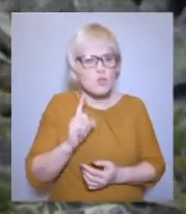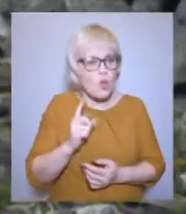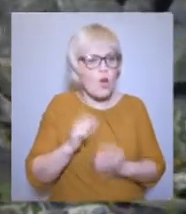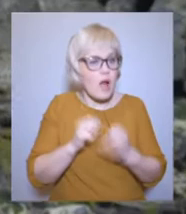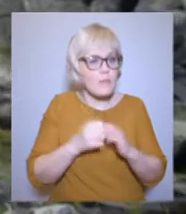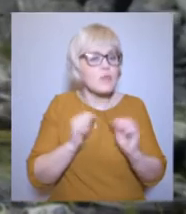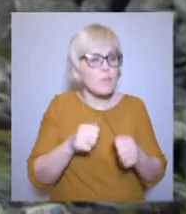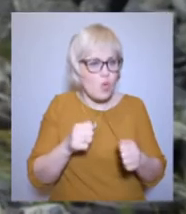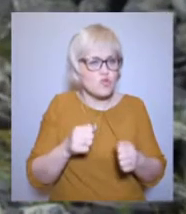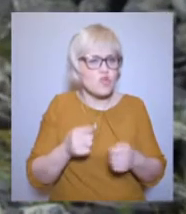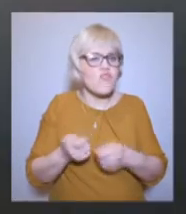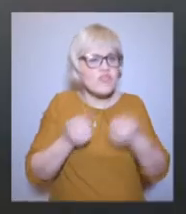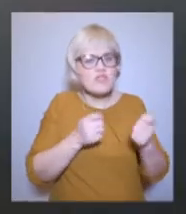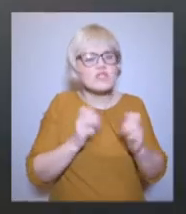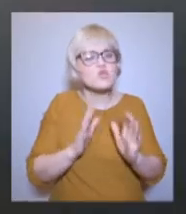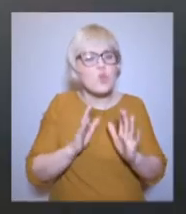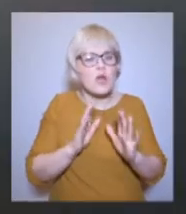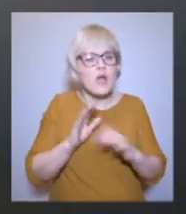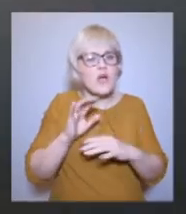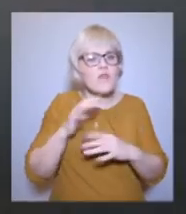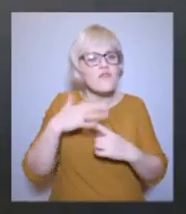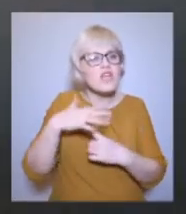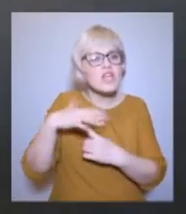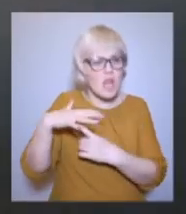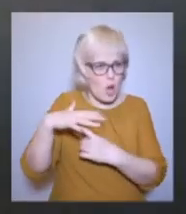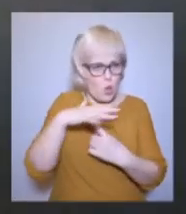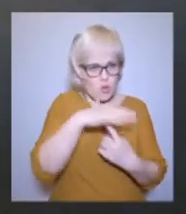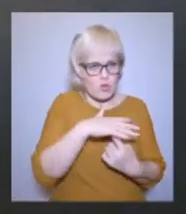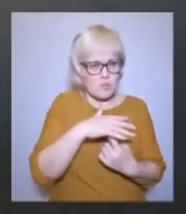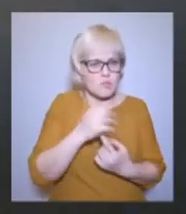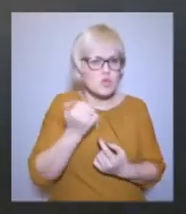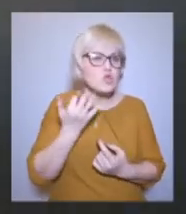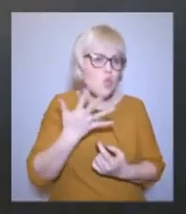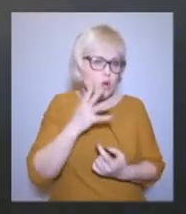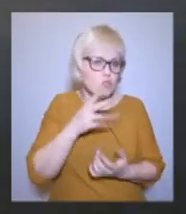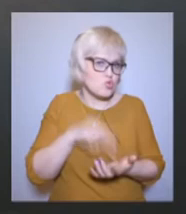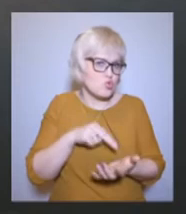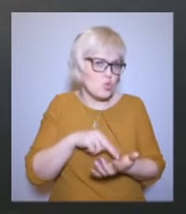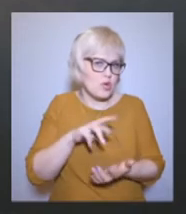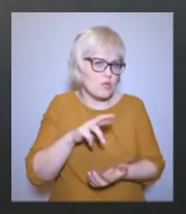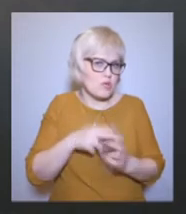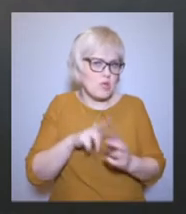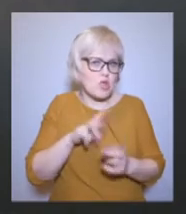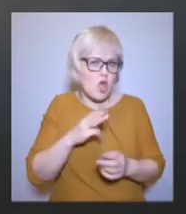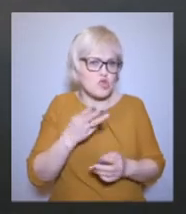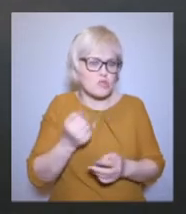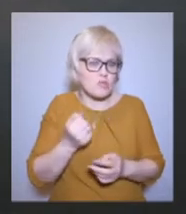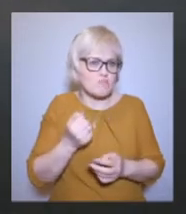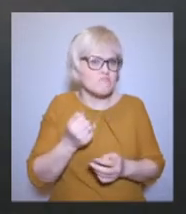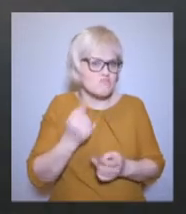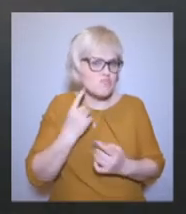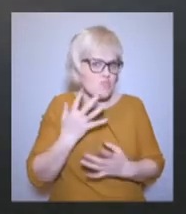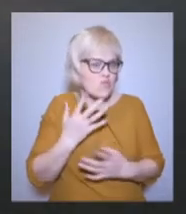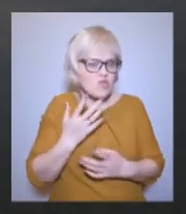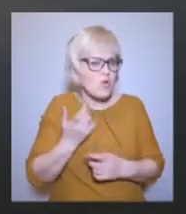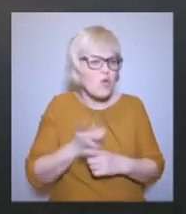Яшмы во всем мире известны и ценятся. Здесь великолепнейшие вот эти вот яшмоиды, но кроме как